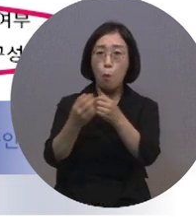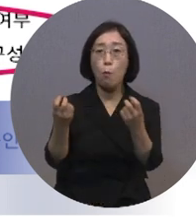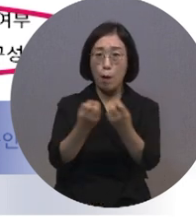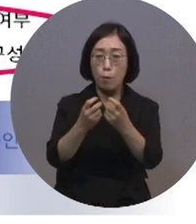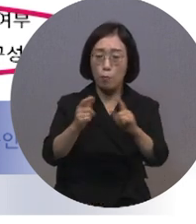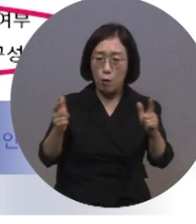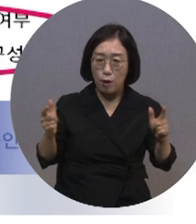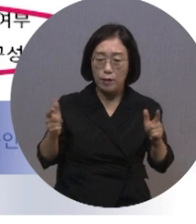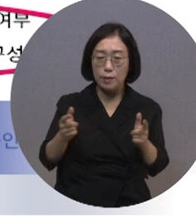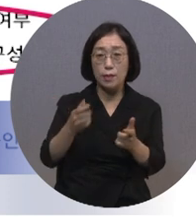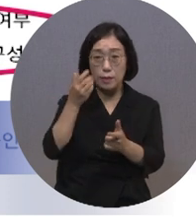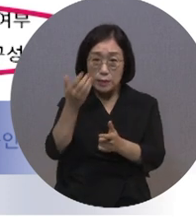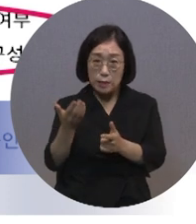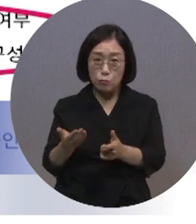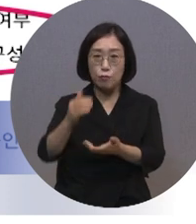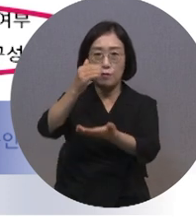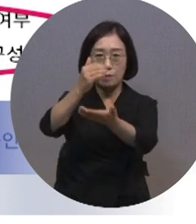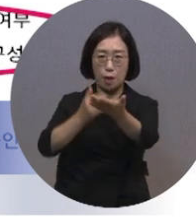질문으로